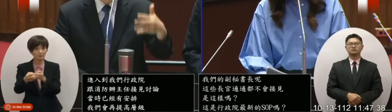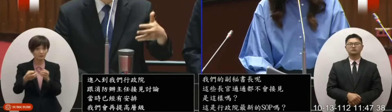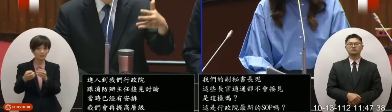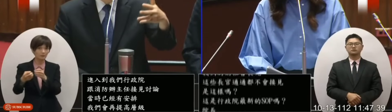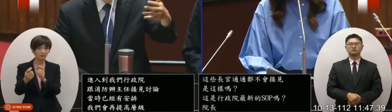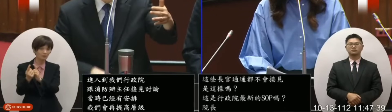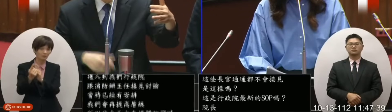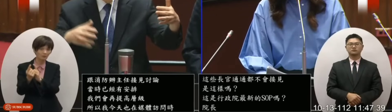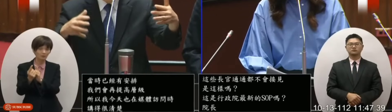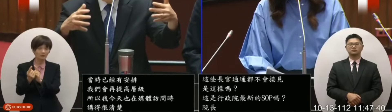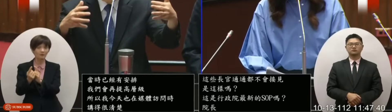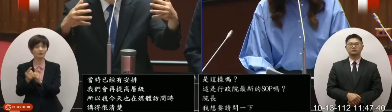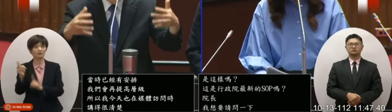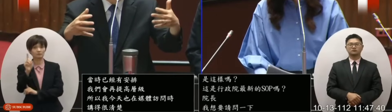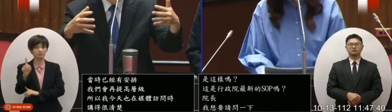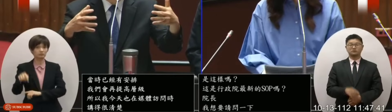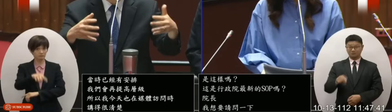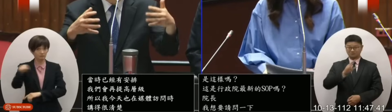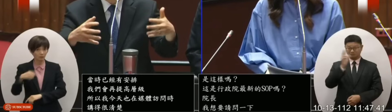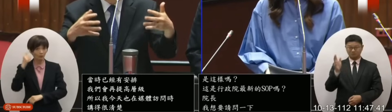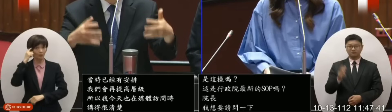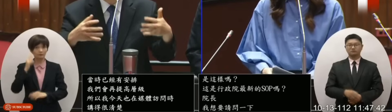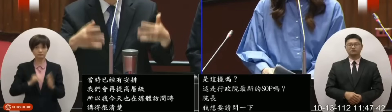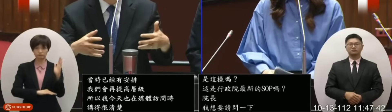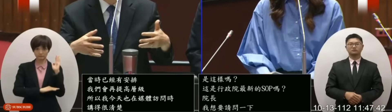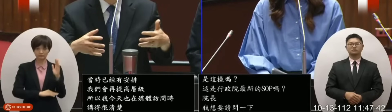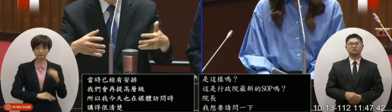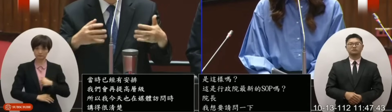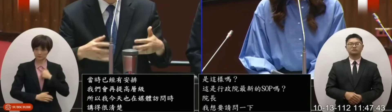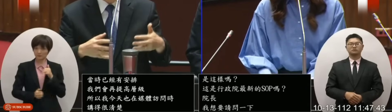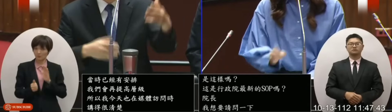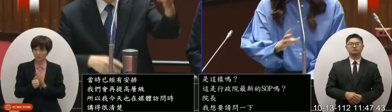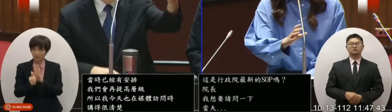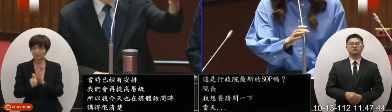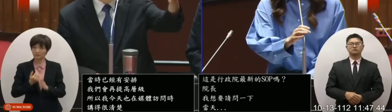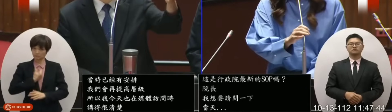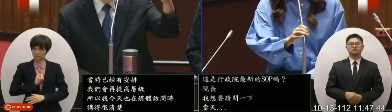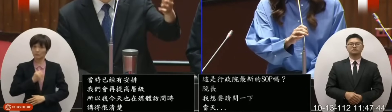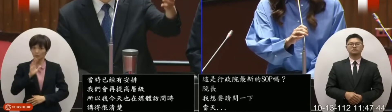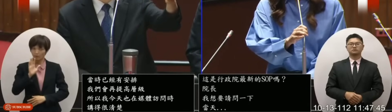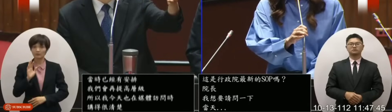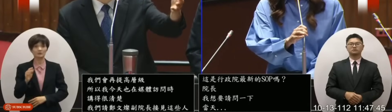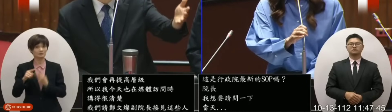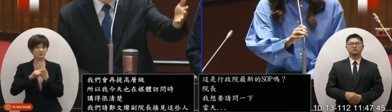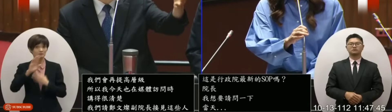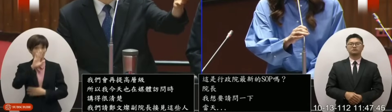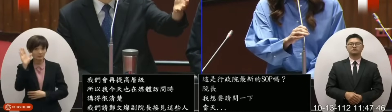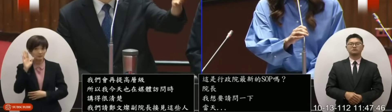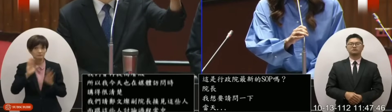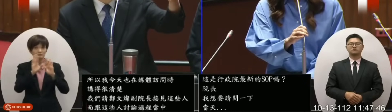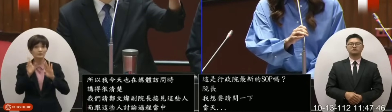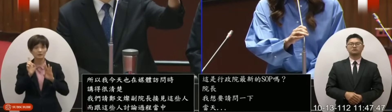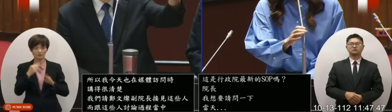们也感到这一个政府确实要解决问题。那当天的情况就是我们派个代表